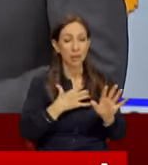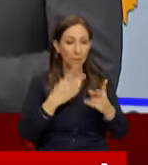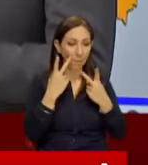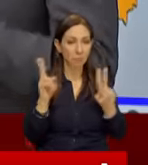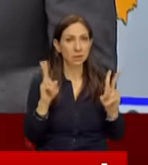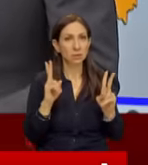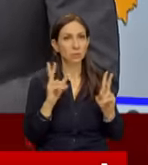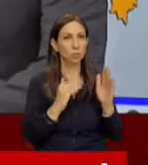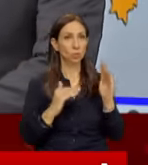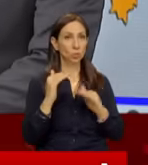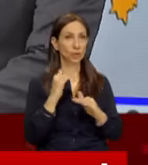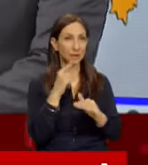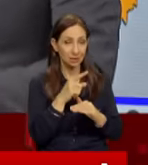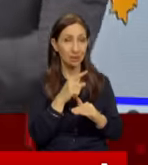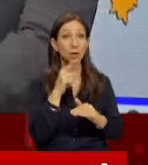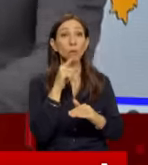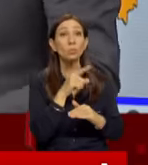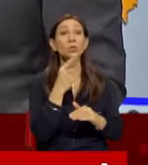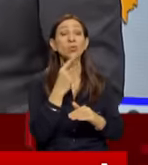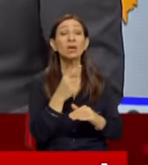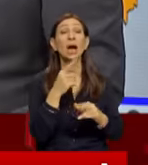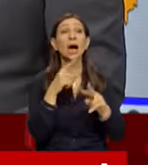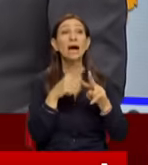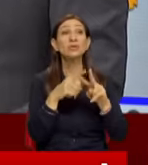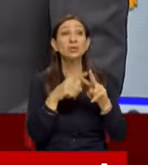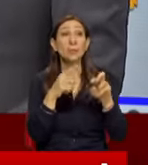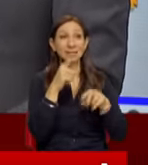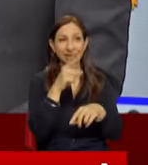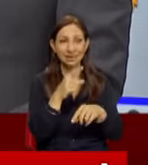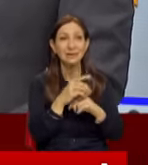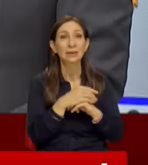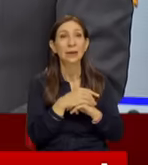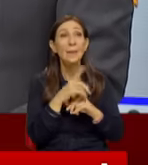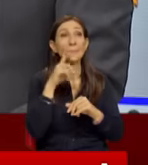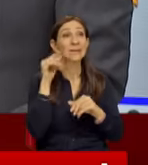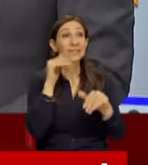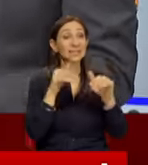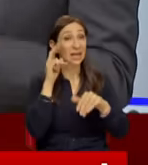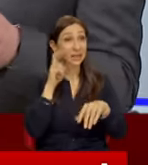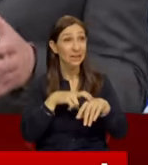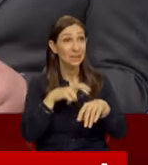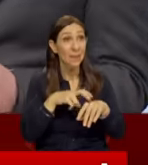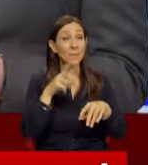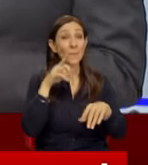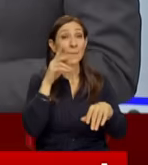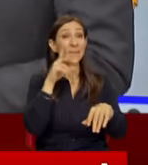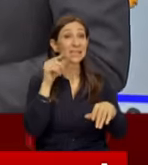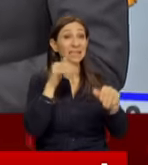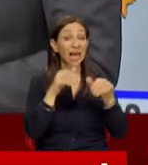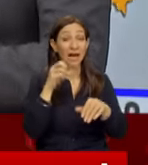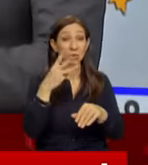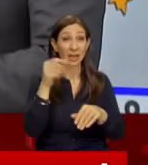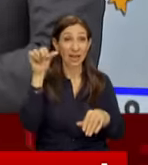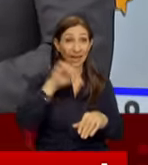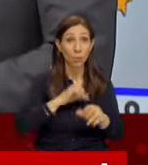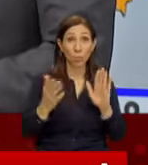bağımsızlığı yüksek yayın kuruluşları. Burada diyor ki Associated Press, Mayıs seçimlerini hatırlatarak Mayıs seçimlerinde Erdoğan'a